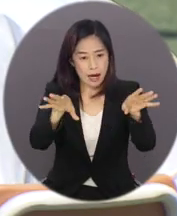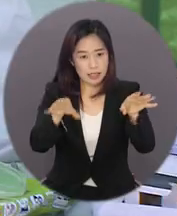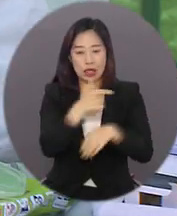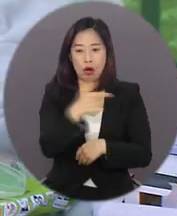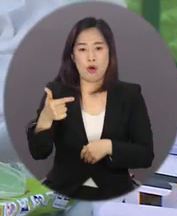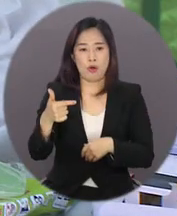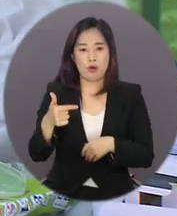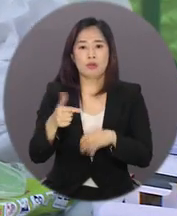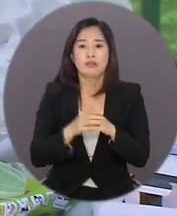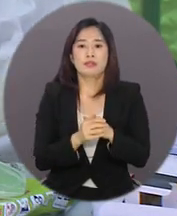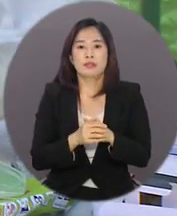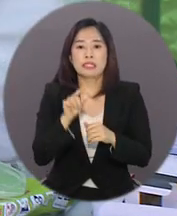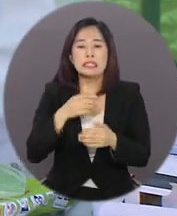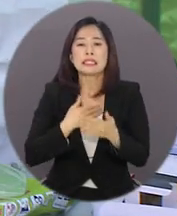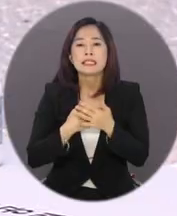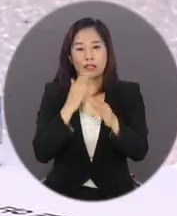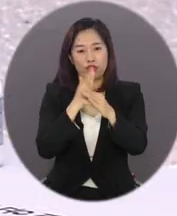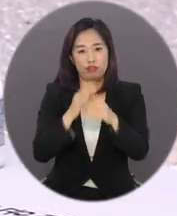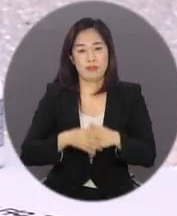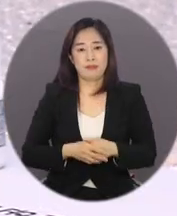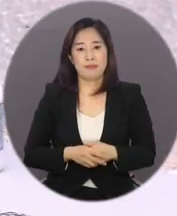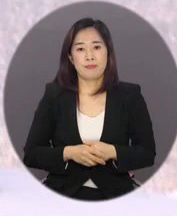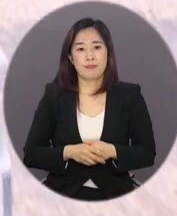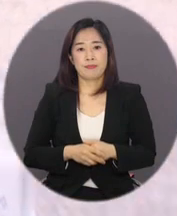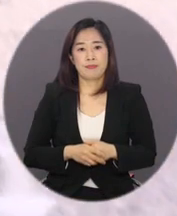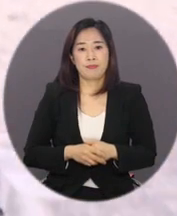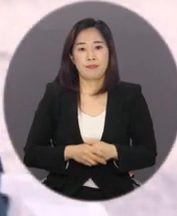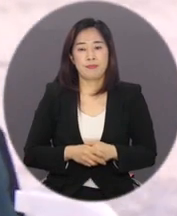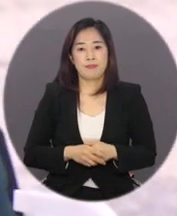보이고 있어 지역사회가 또 한 번 크게 긴장하고 있습니다. MBC 뉴스 김주입니다.